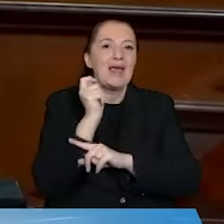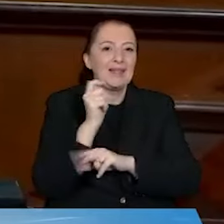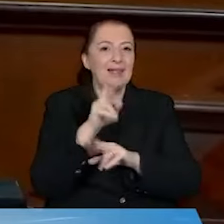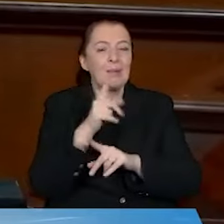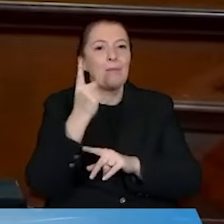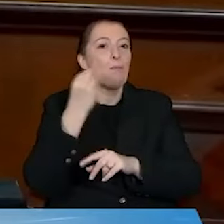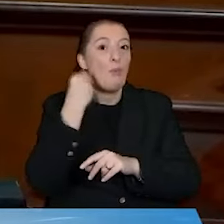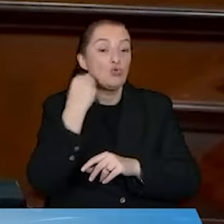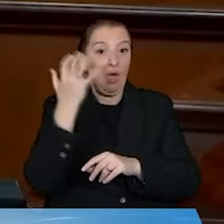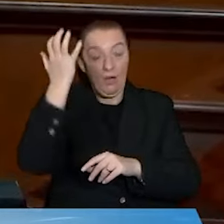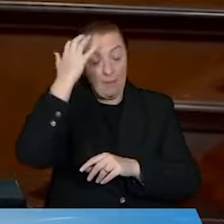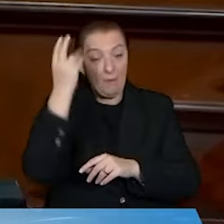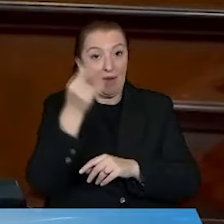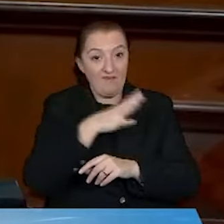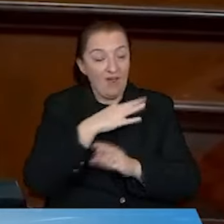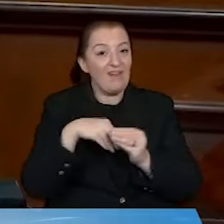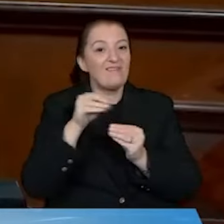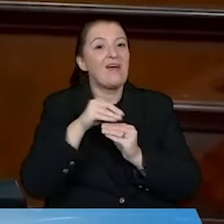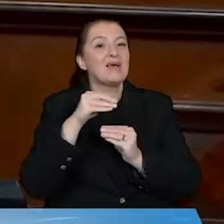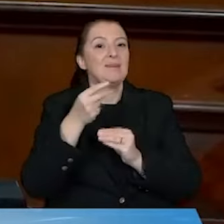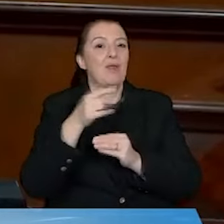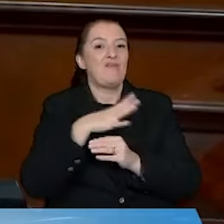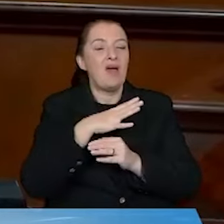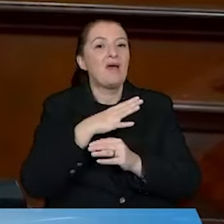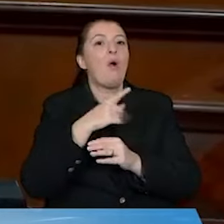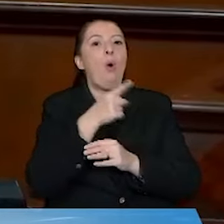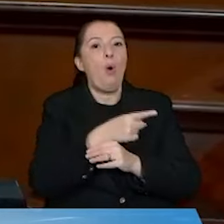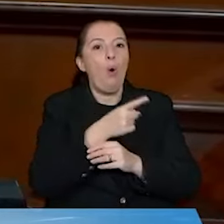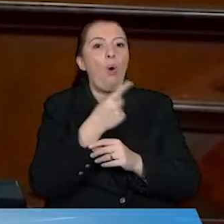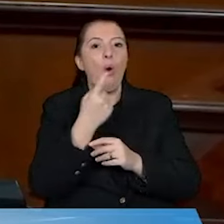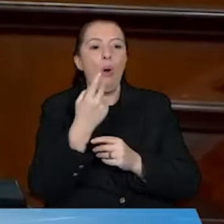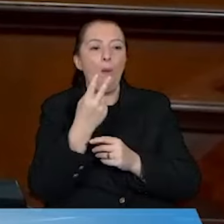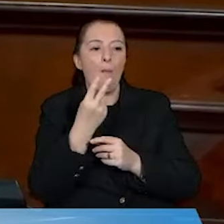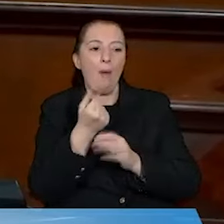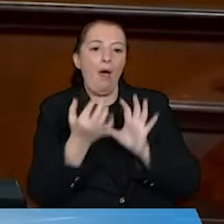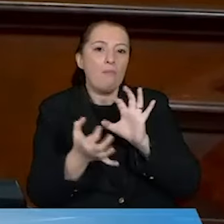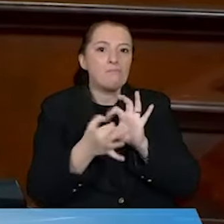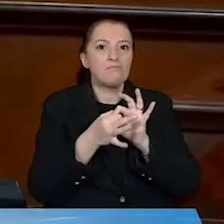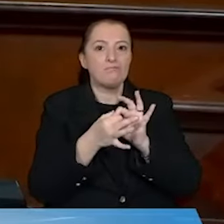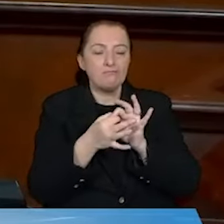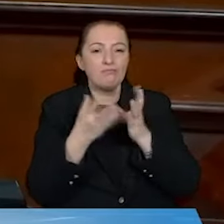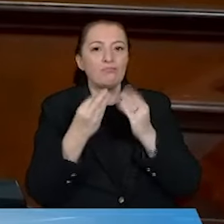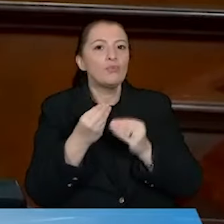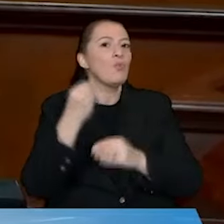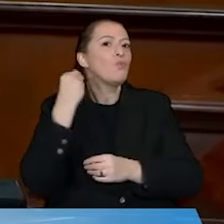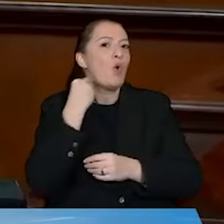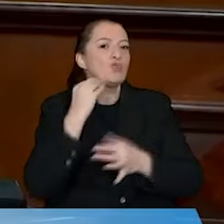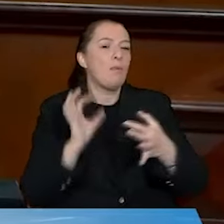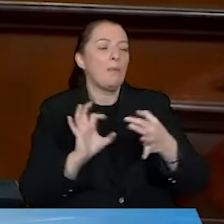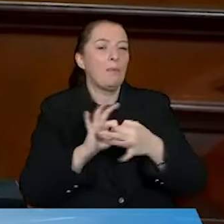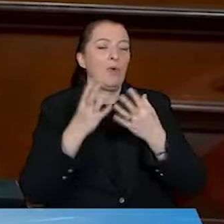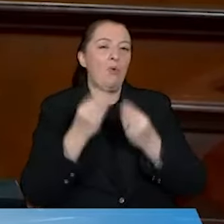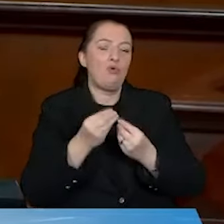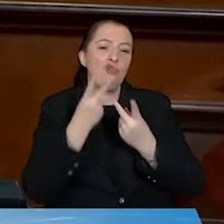vardır, faizi de vardır. Dolayısıyla finansal kiralama işlemlerinin bir finansman aracı olarak kullanıldığı, niteliği itibariyle bir borçlanma aracı olduğu açık ve